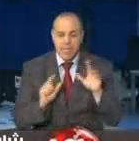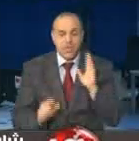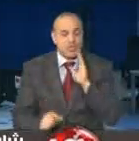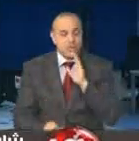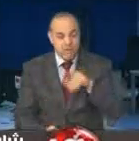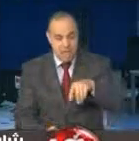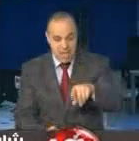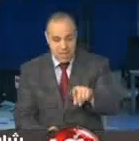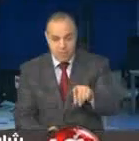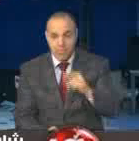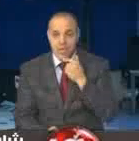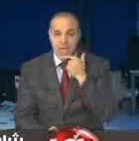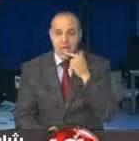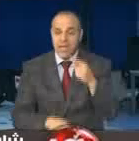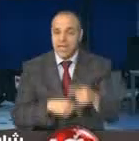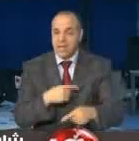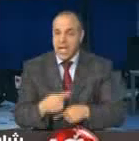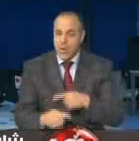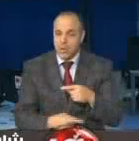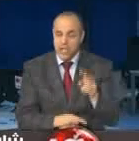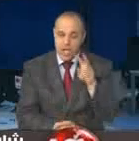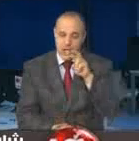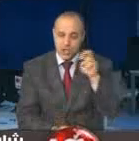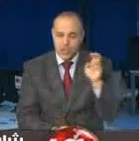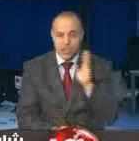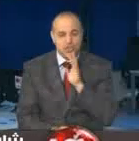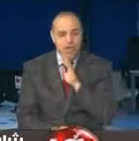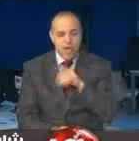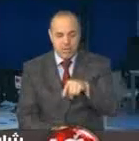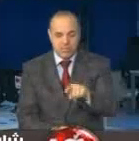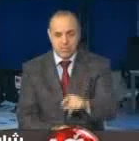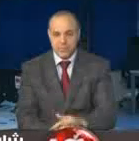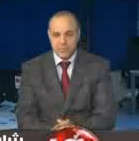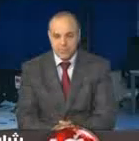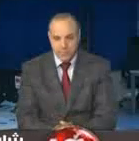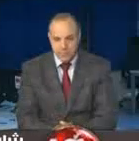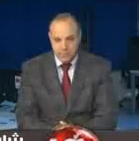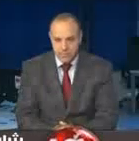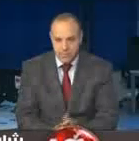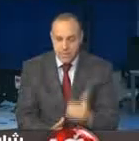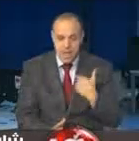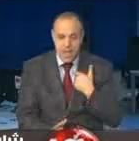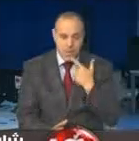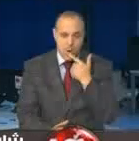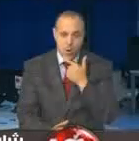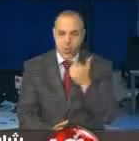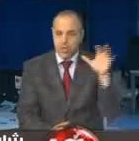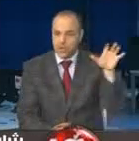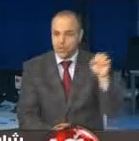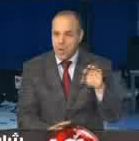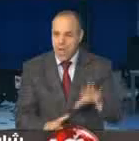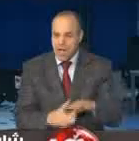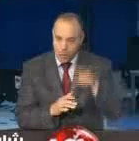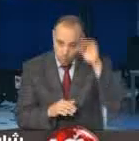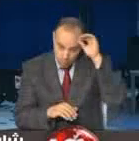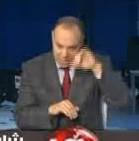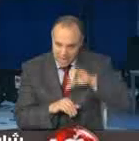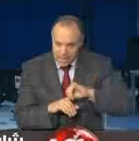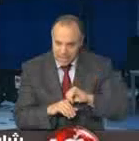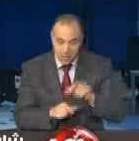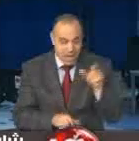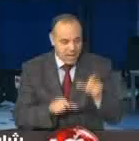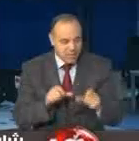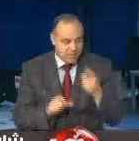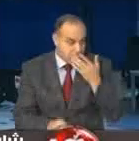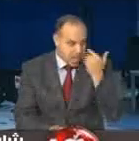جانفي الجاري ويتواصل حتى 20 من نفس الشهر. حبينا نجيبوا المهرجان لتونس العاصمه للناس